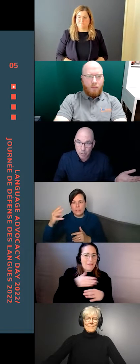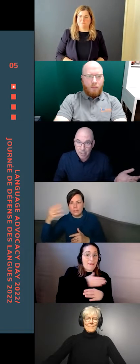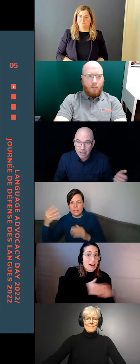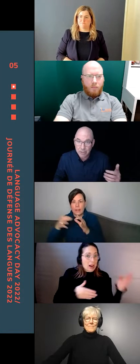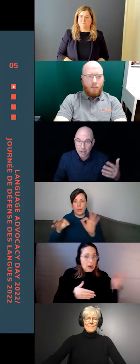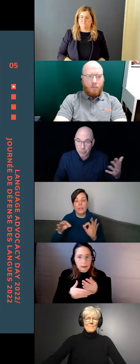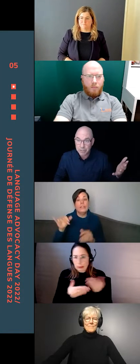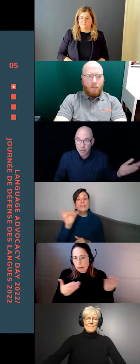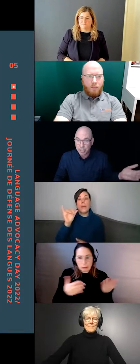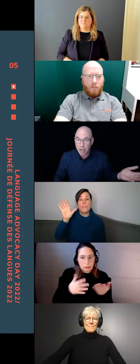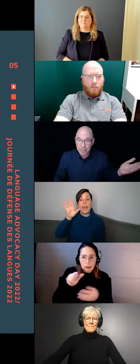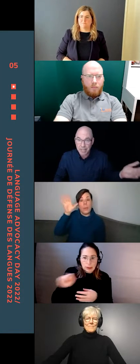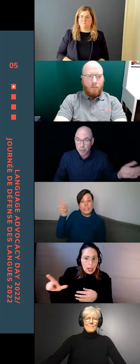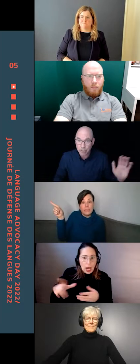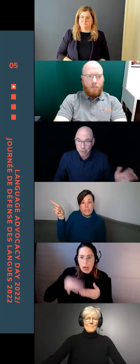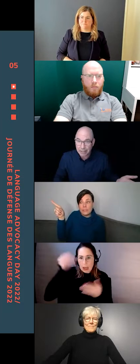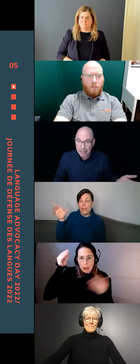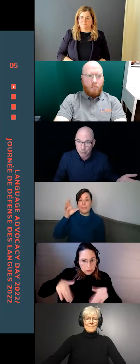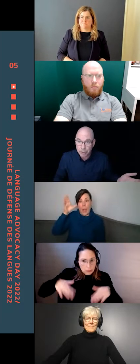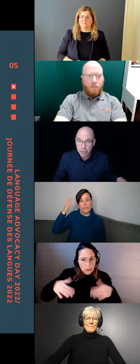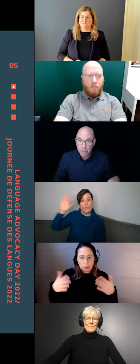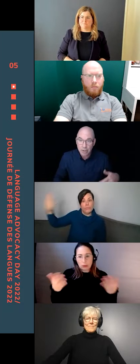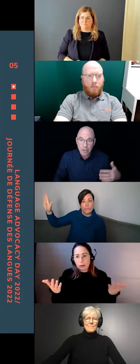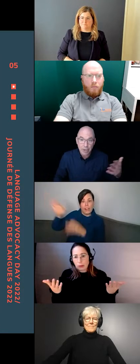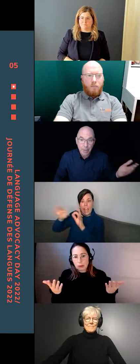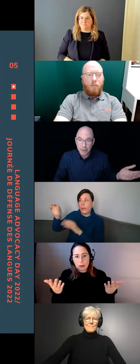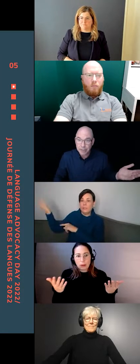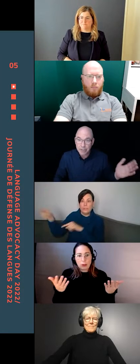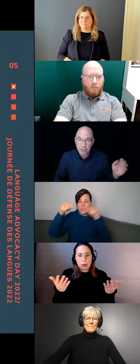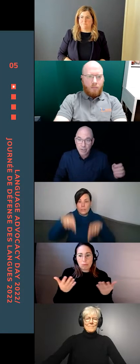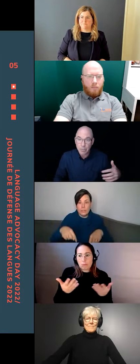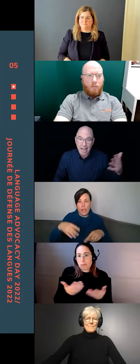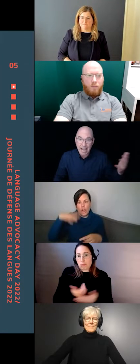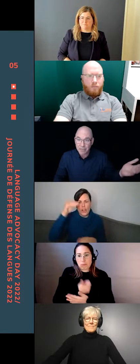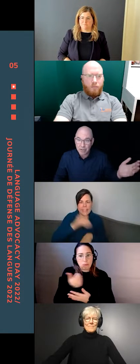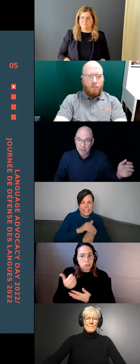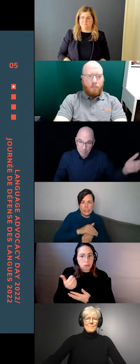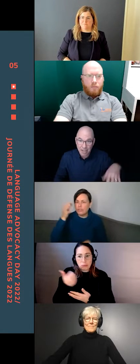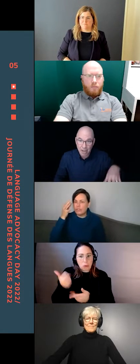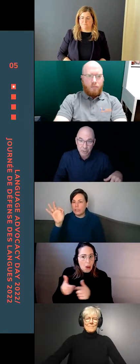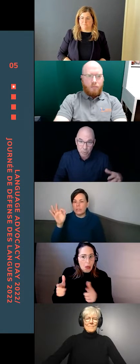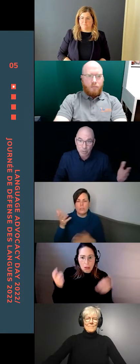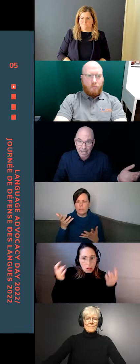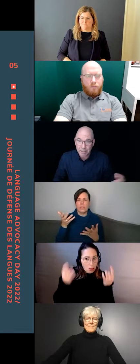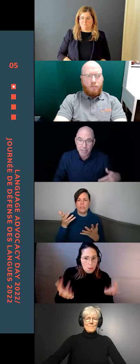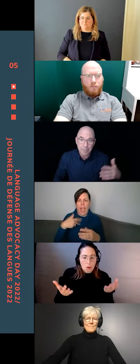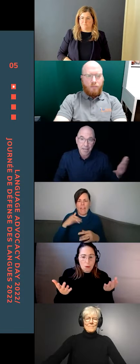ils ont eu des problèmes avant de venir ici. Ils n'ont pas appris ESL, excuse. Donc, en autre mot, ils n'ont